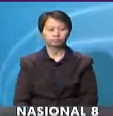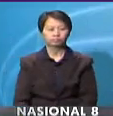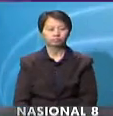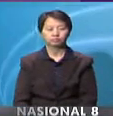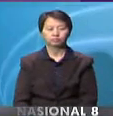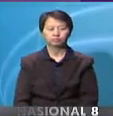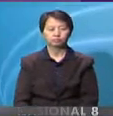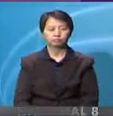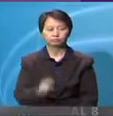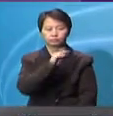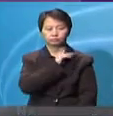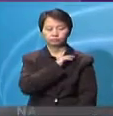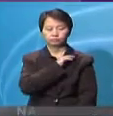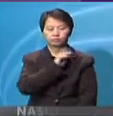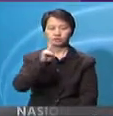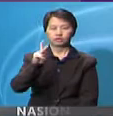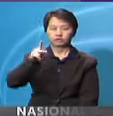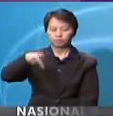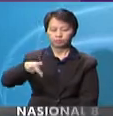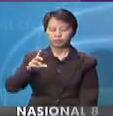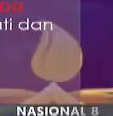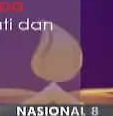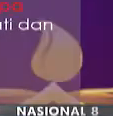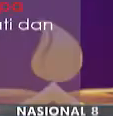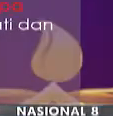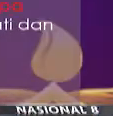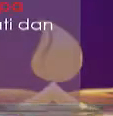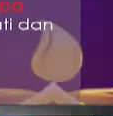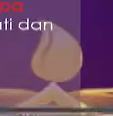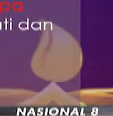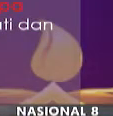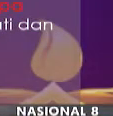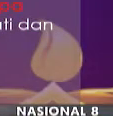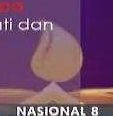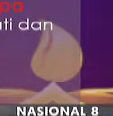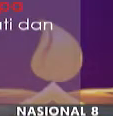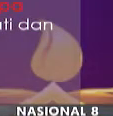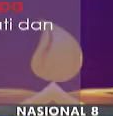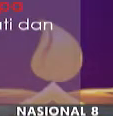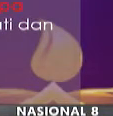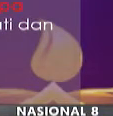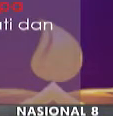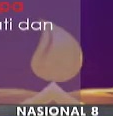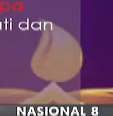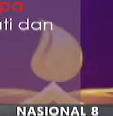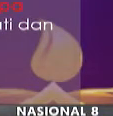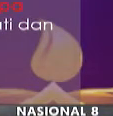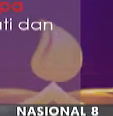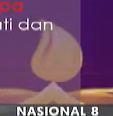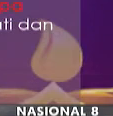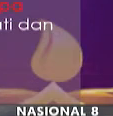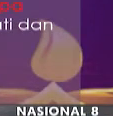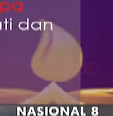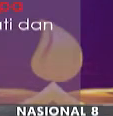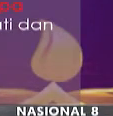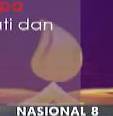November menteri perdagangan dalam negeri koperasi dan kepenggunaan datuk Hamzah Zainuddin berkata Cili merah kelapa parut